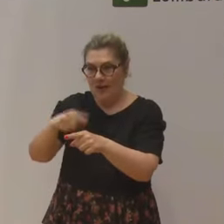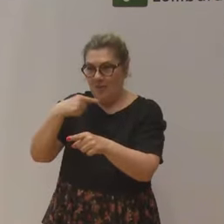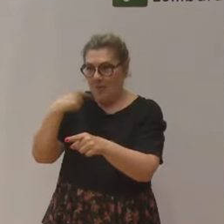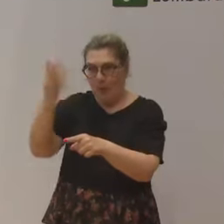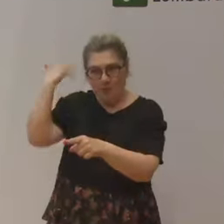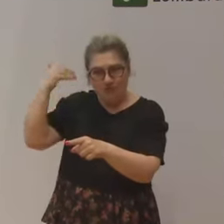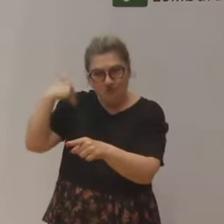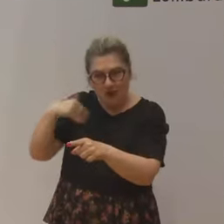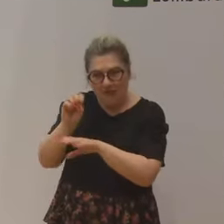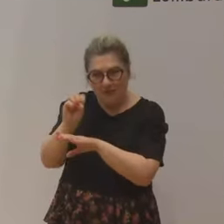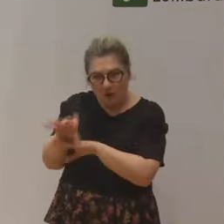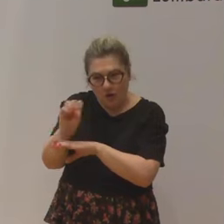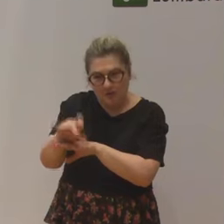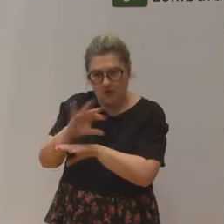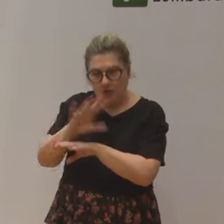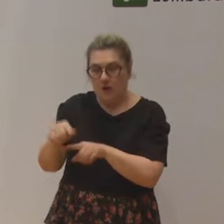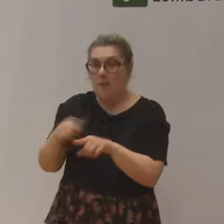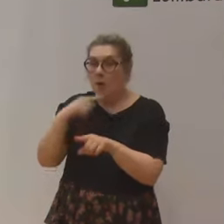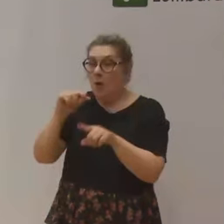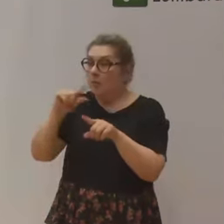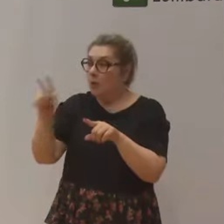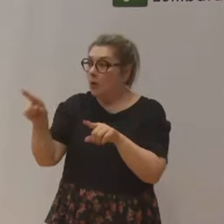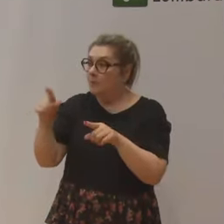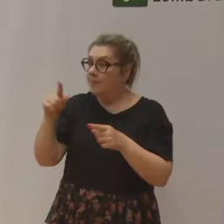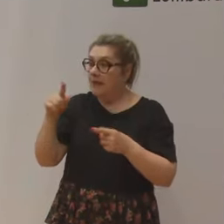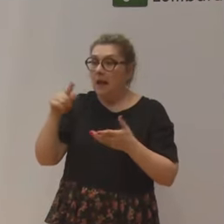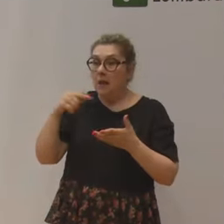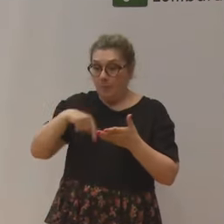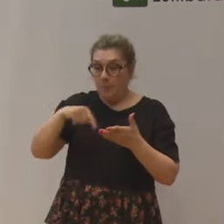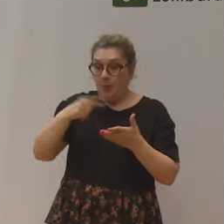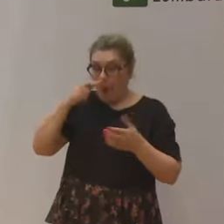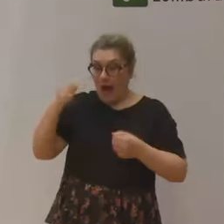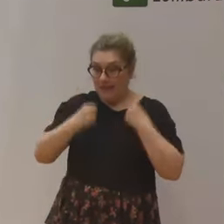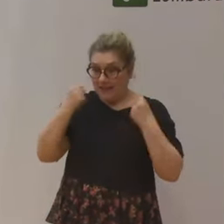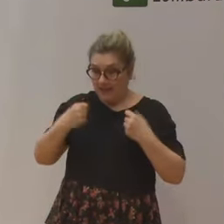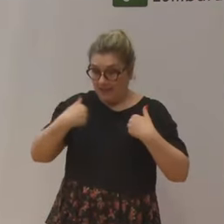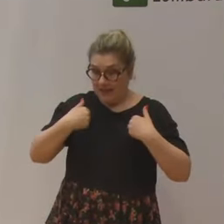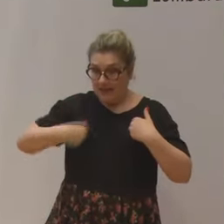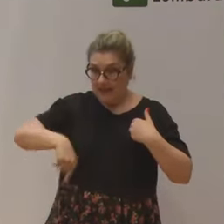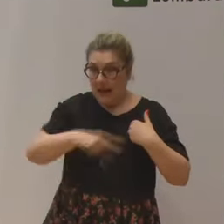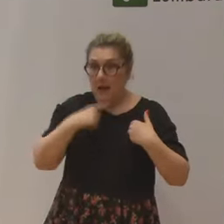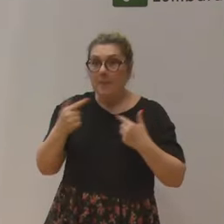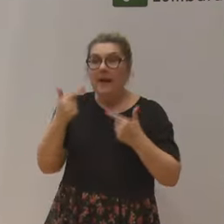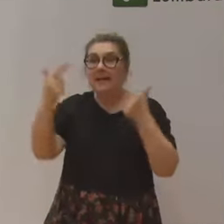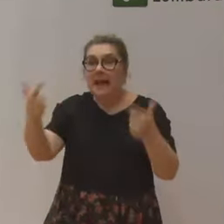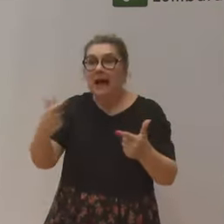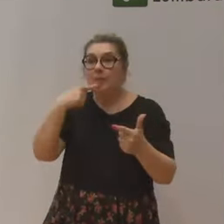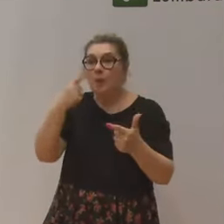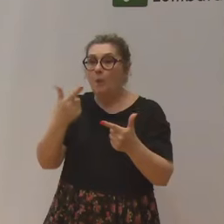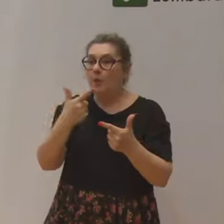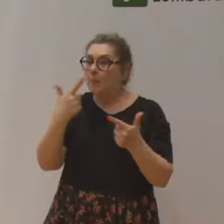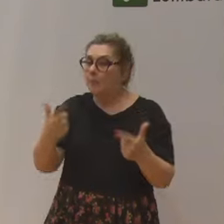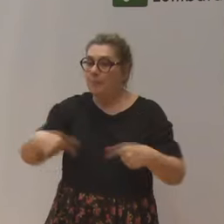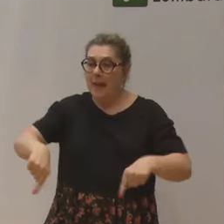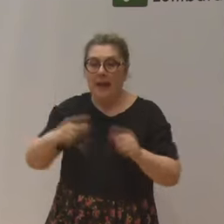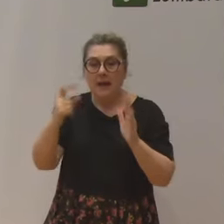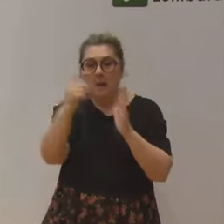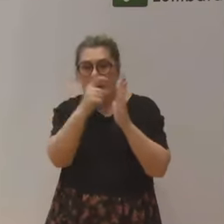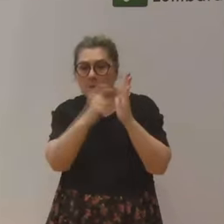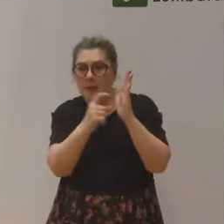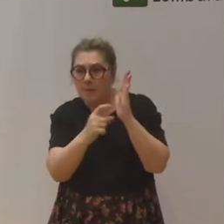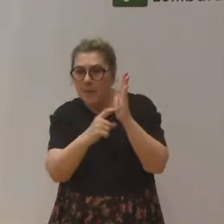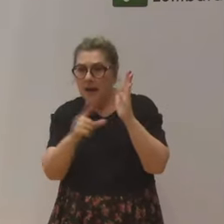precedenti interventi. Ecco, il nostro auspicio appunto che un'attività di questo genere, proprio per dare attuazione concreta a tutti questi